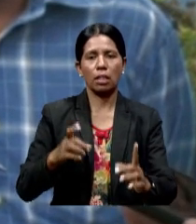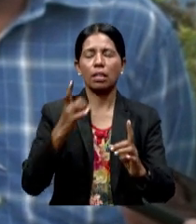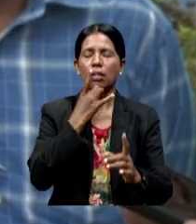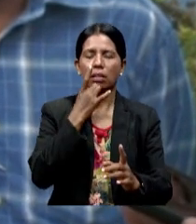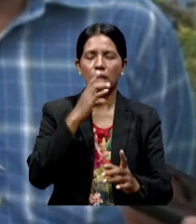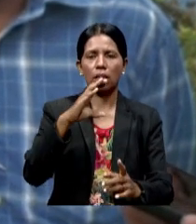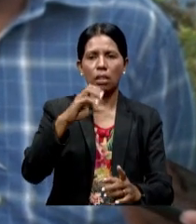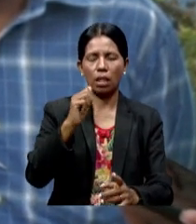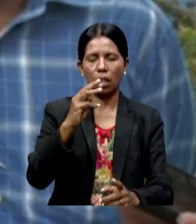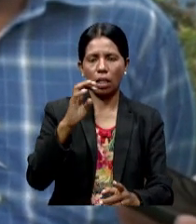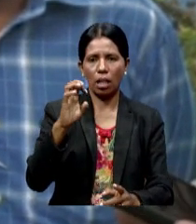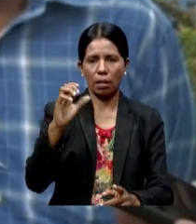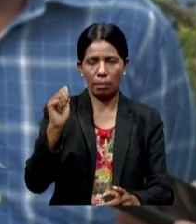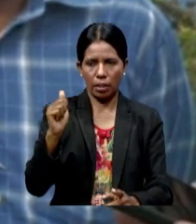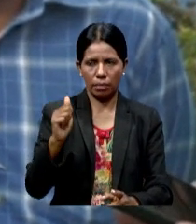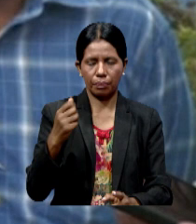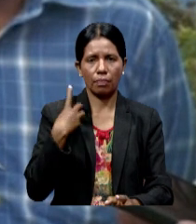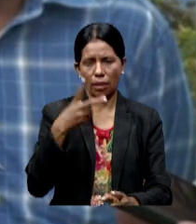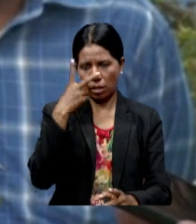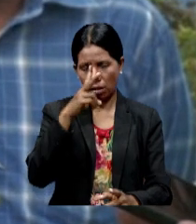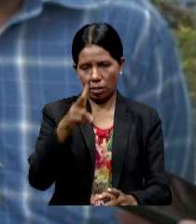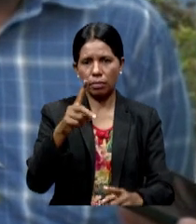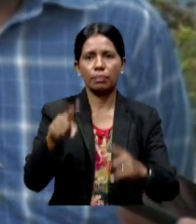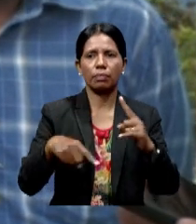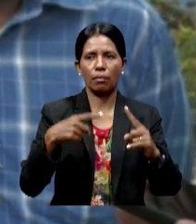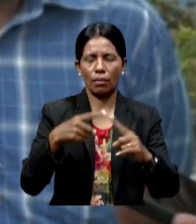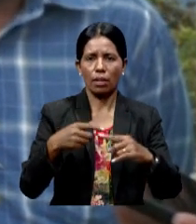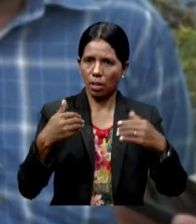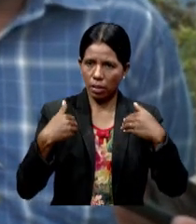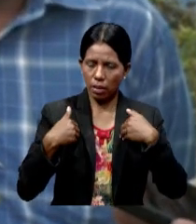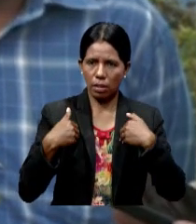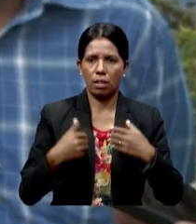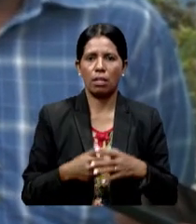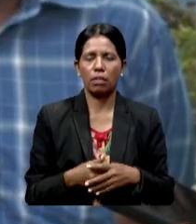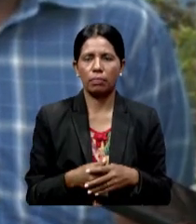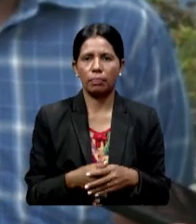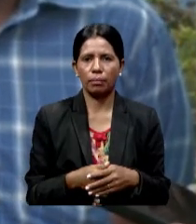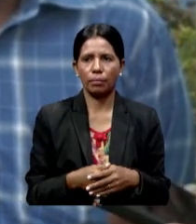ba hira linya ne naru, ita hare katak ba hira mosu